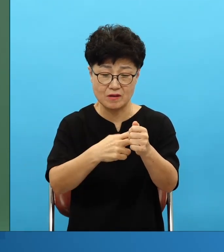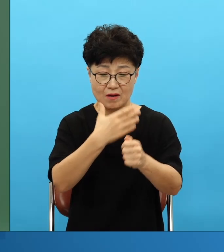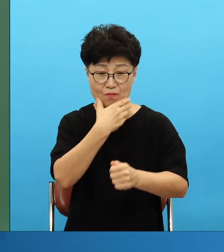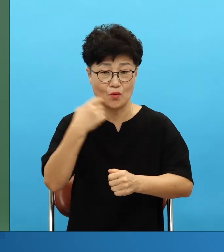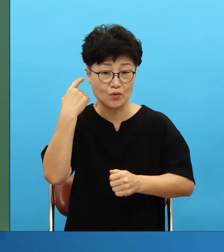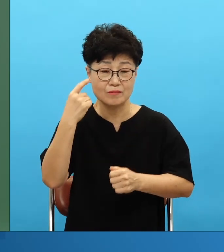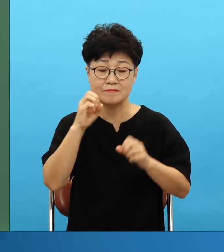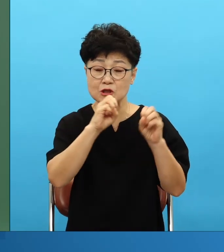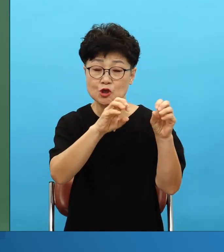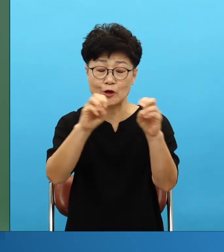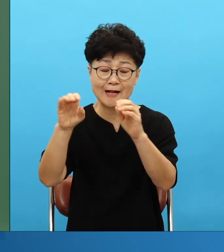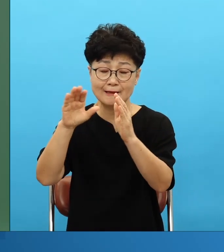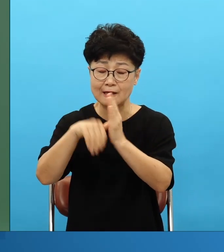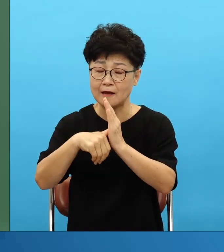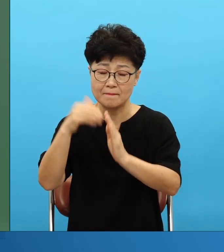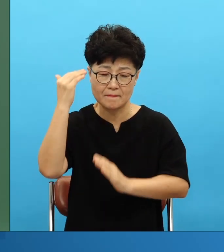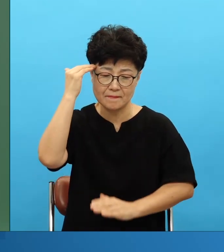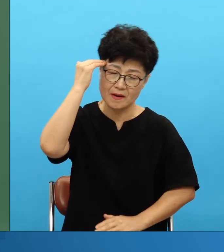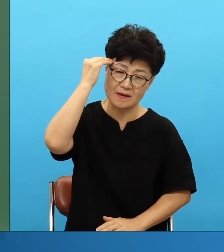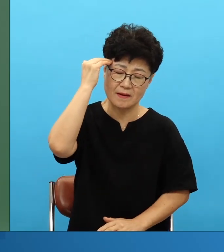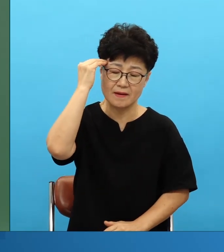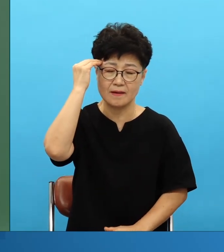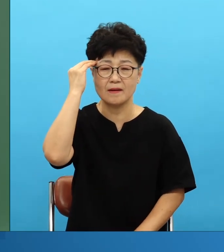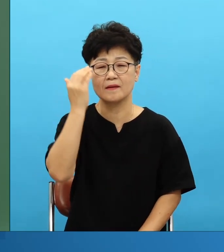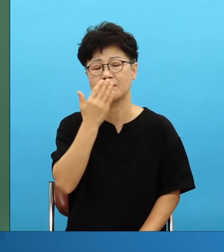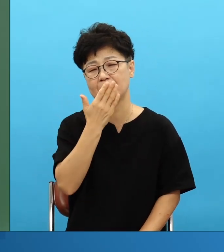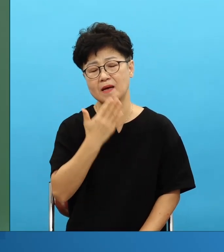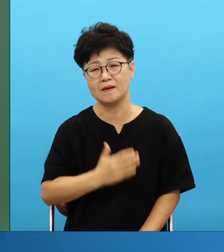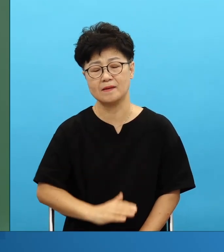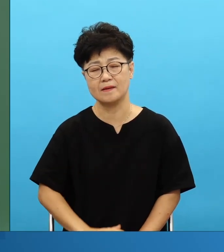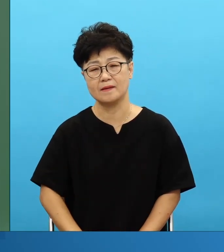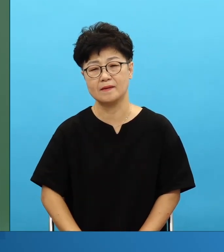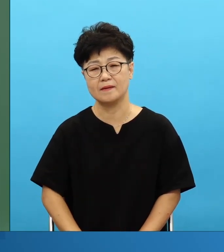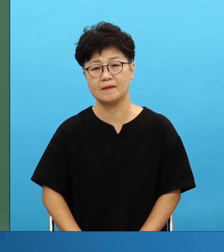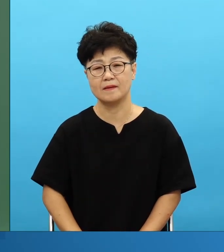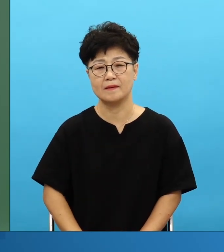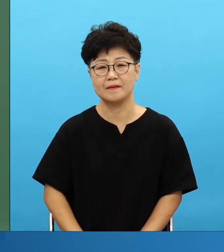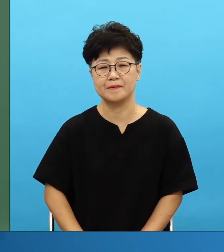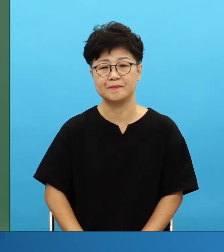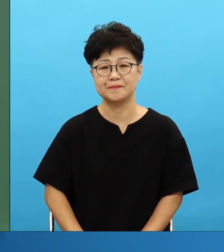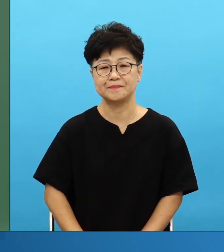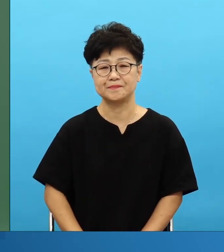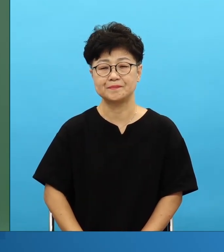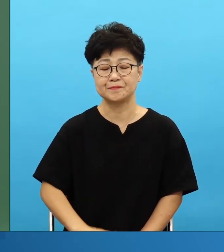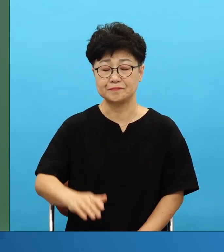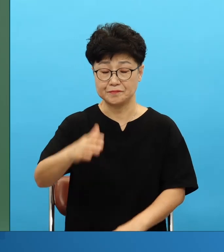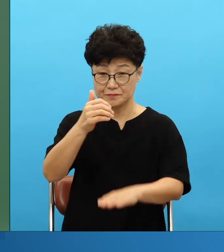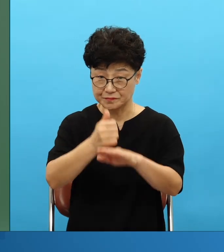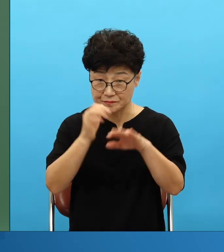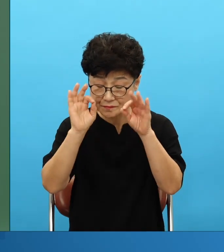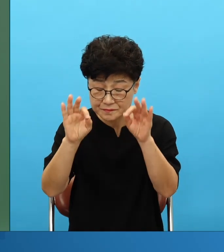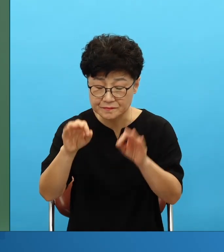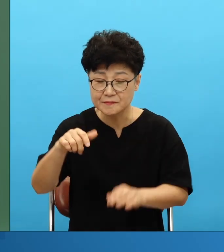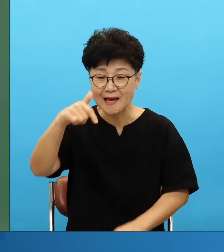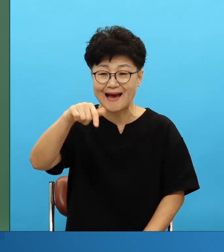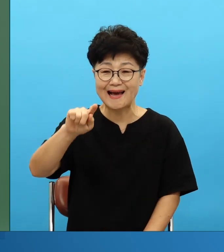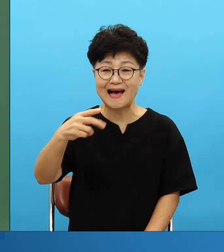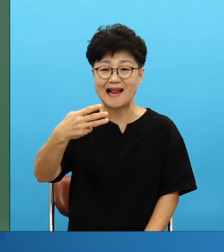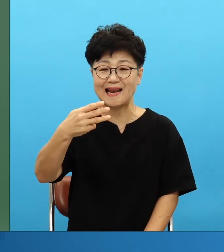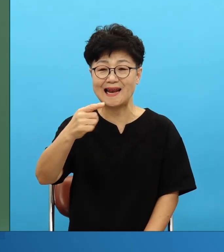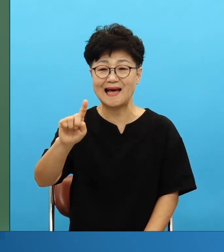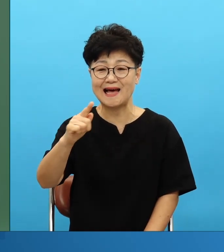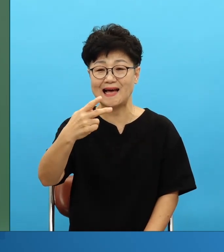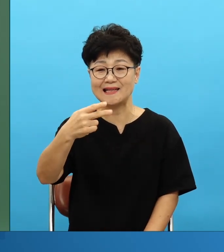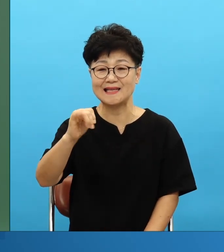he did things 그렇잖아요. that were actually a hindrance to Paul's presentation of the gospel. 그게 갈라디아 교회입니다. That was a church of Galatia. 자꾸 와서